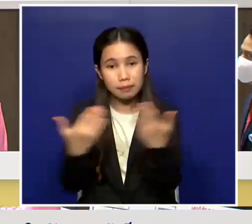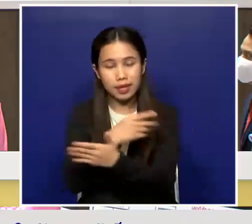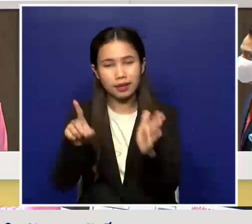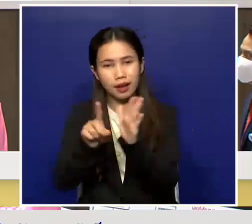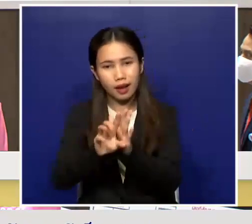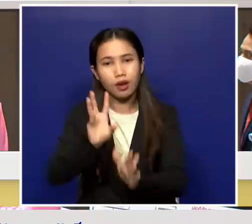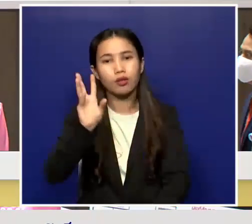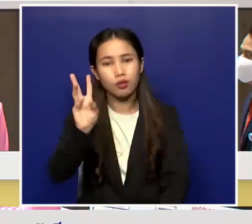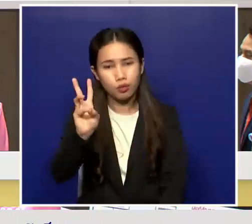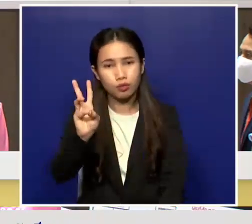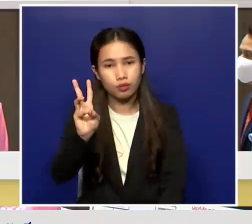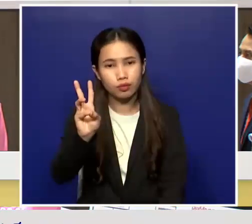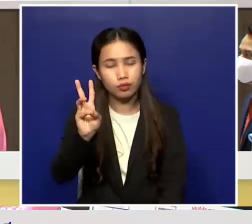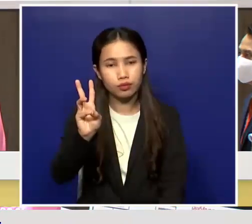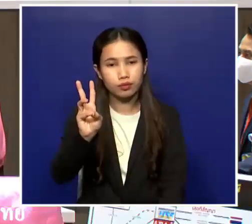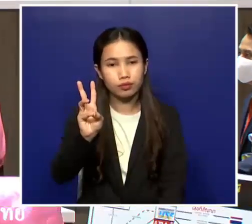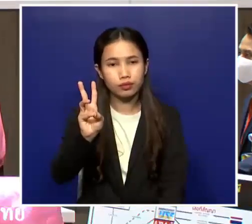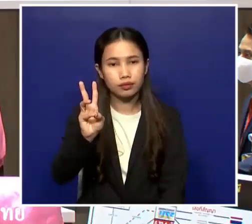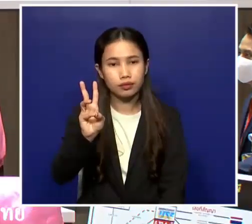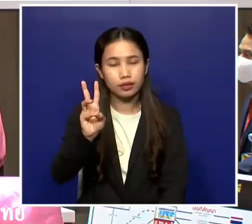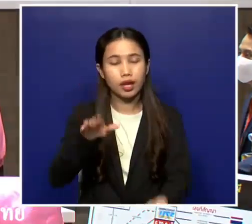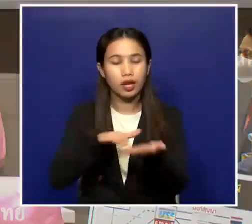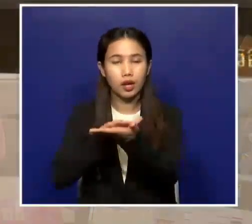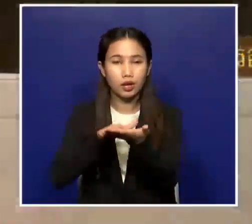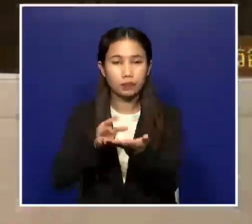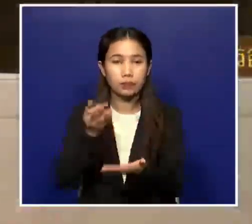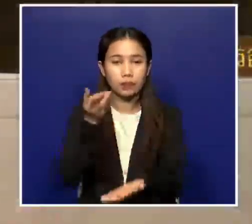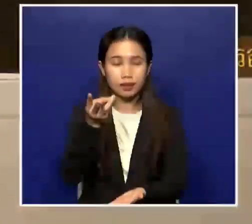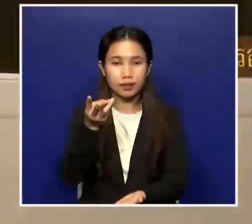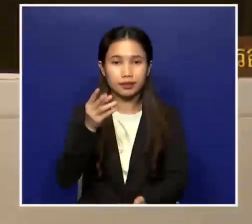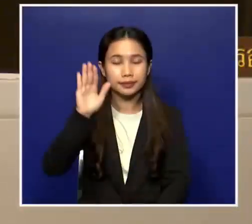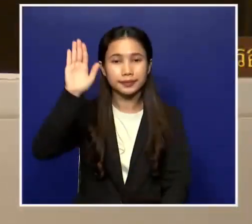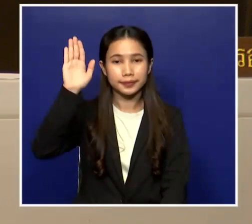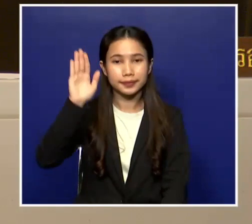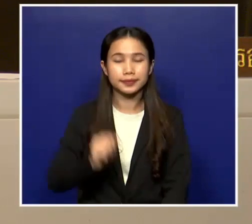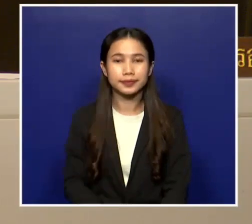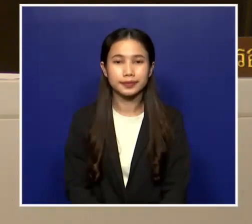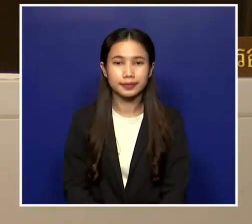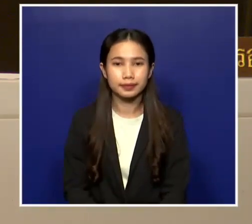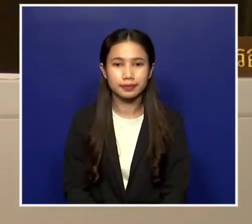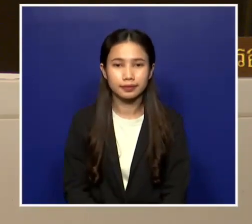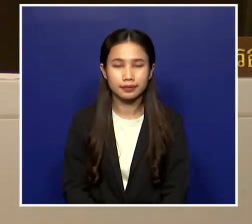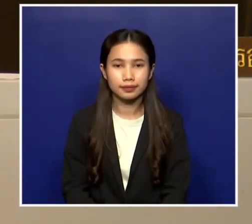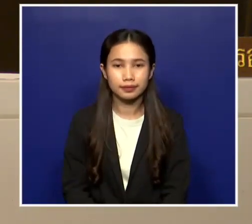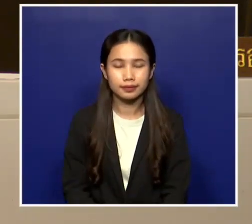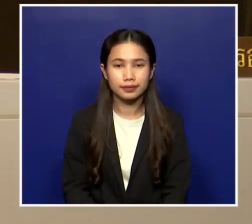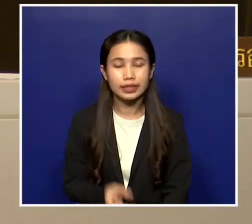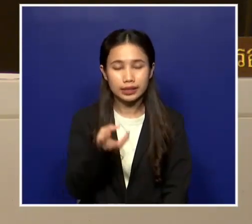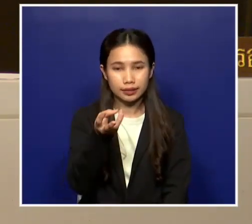ครั้ง เดี๋ยวท่านสลันบุตรครับท่านสลันบุตรครับท่านสลันบุตรนิดเดียว